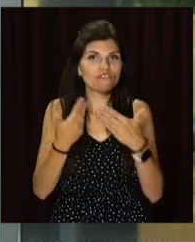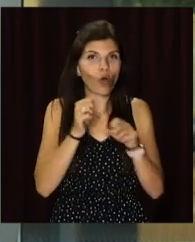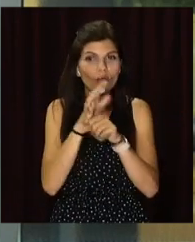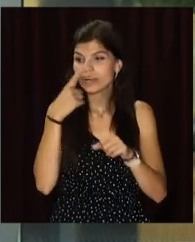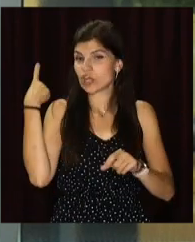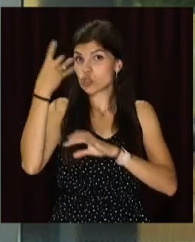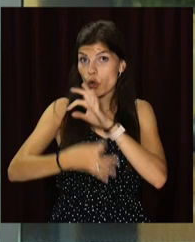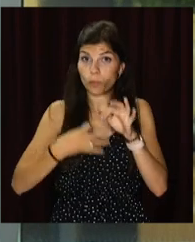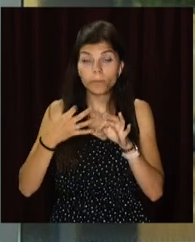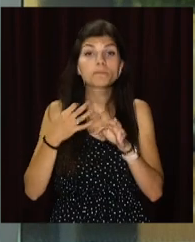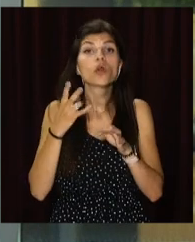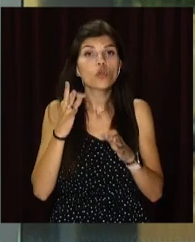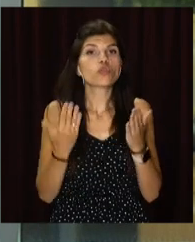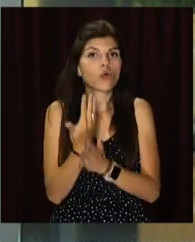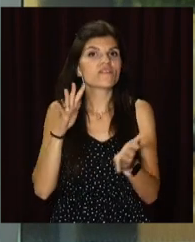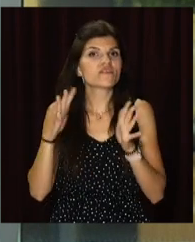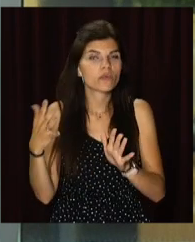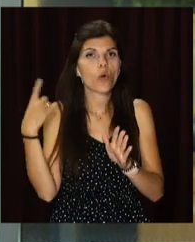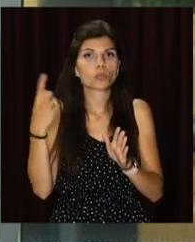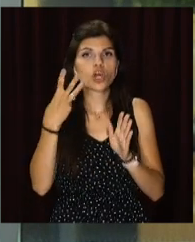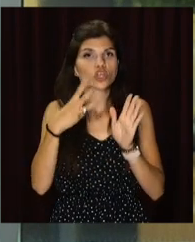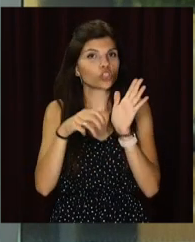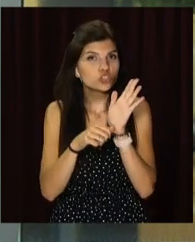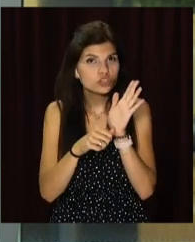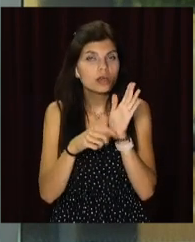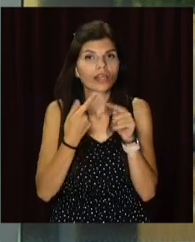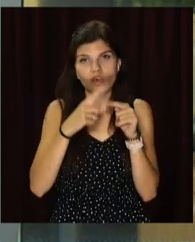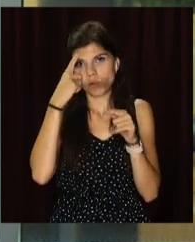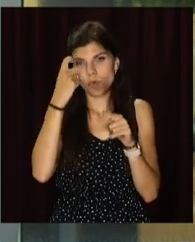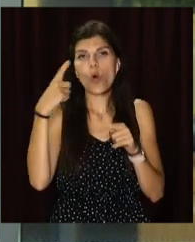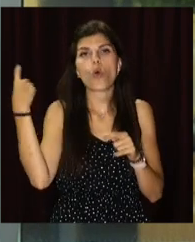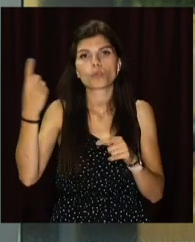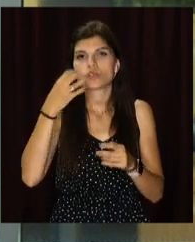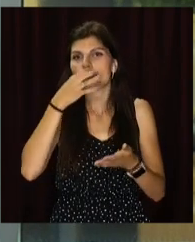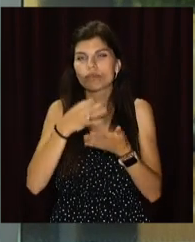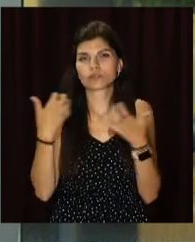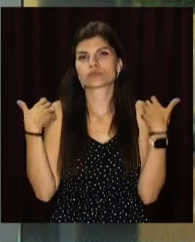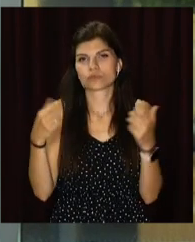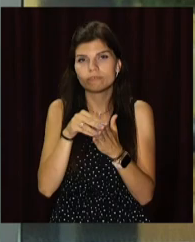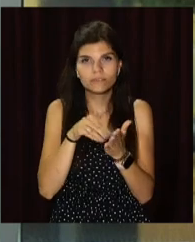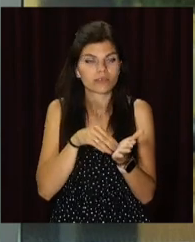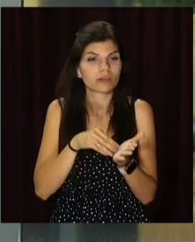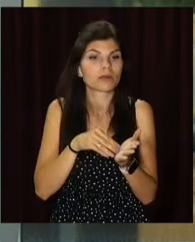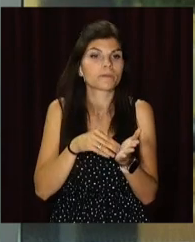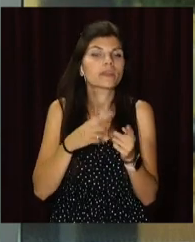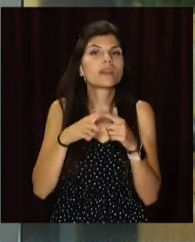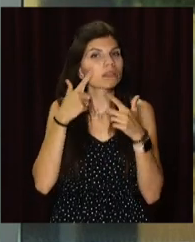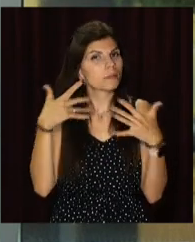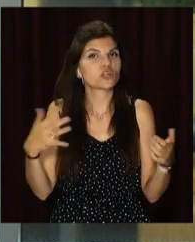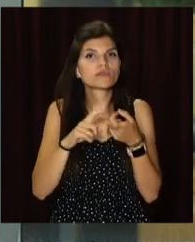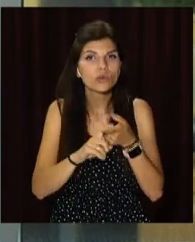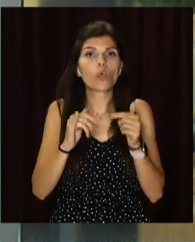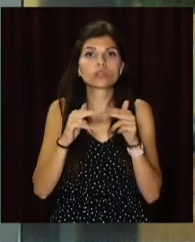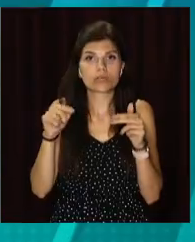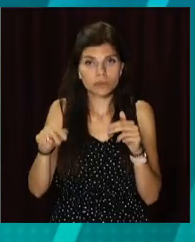минулої доби. Натомість нових випадків в області – 36. Про це повідомили в обласному департаменті охорони здоров'я. Найбільше інфікованих